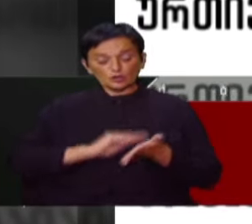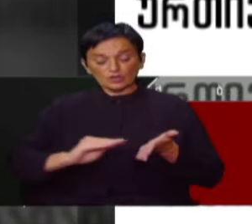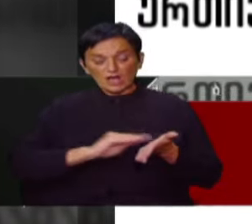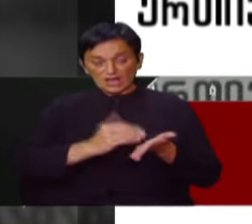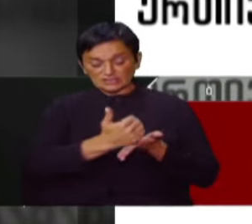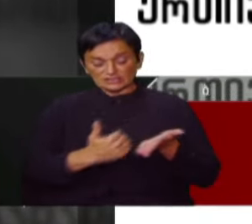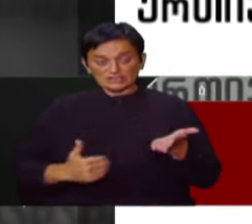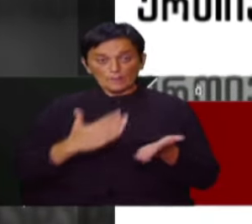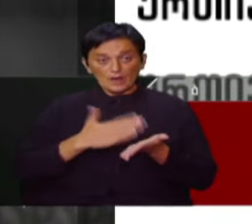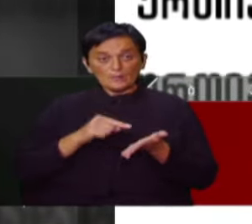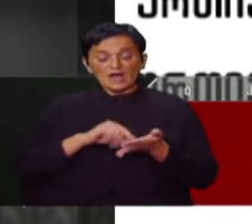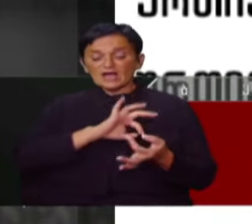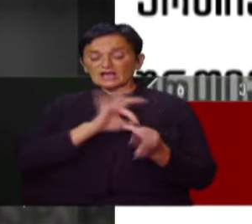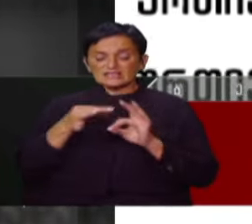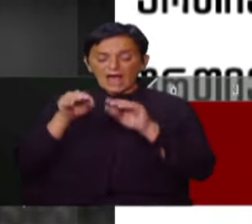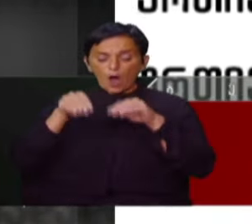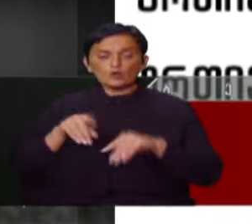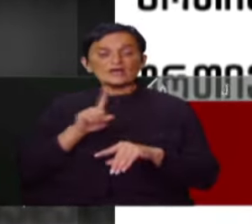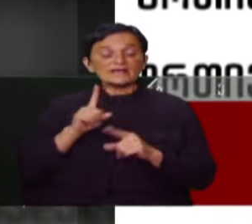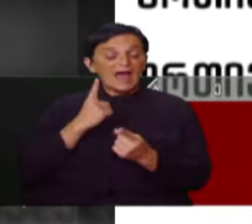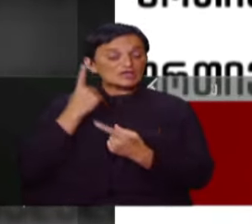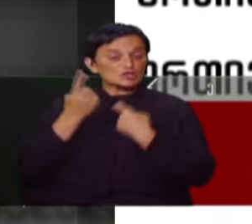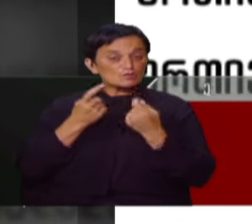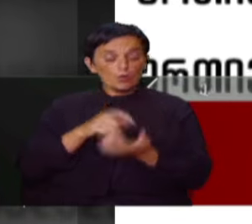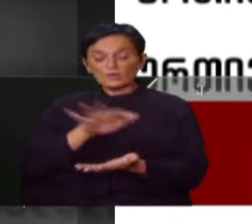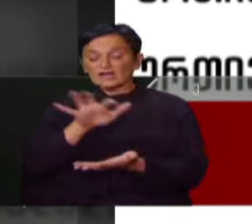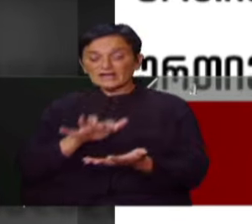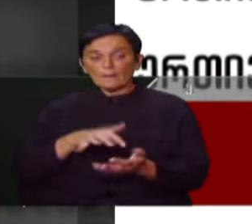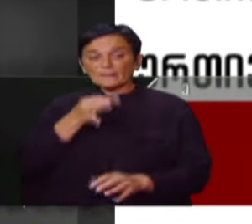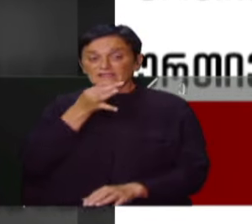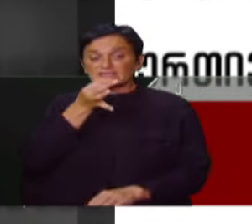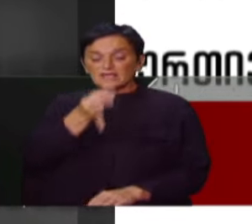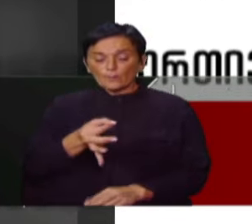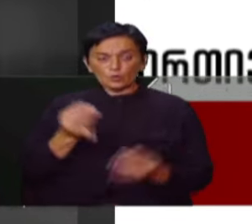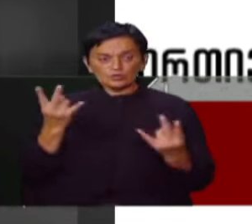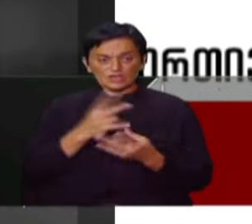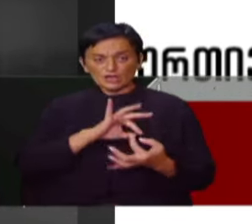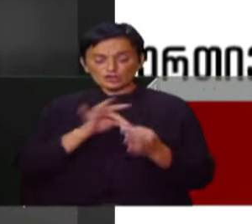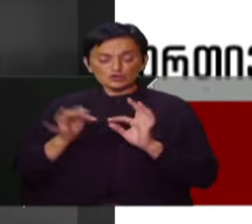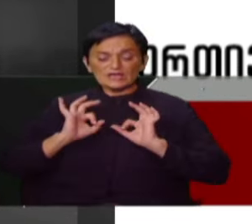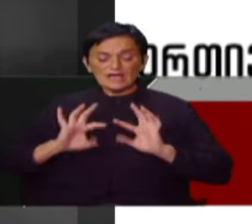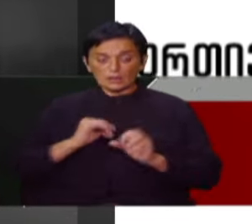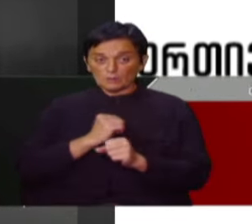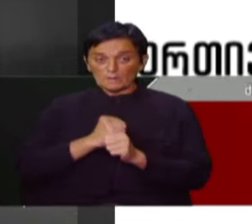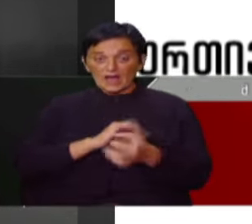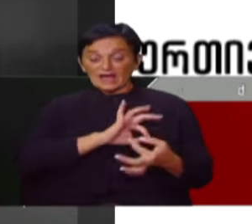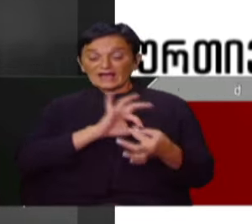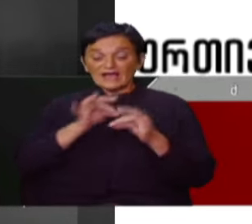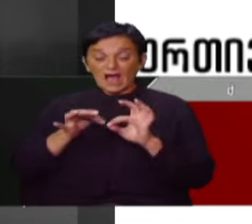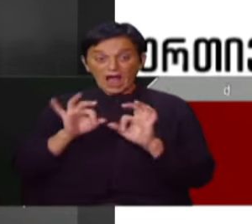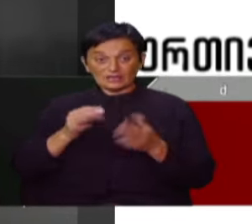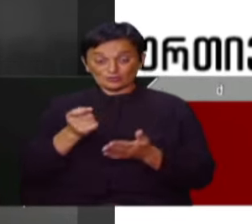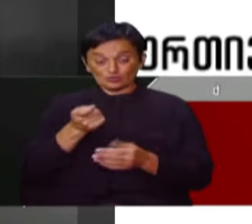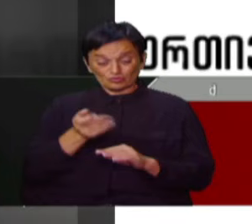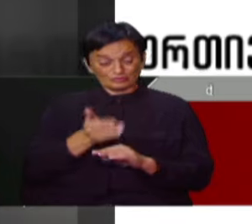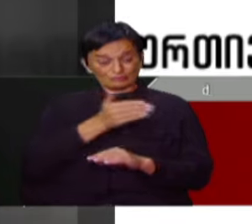განცხადებაში. განცხადებაში da კონკრეტებული არ არის რა ინფორმაციის ან განცხადების საპასუხოდ გახდა საჭირო განმარტების გაკეთება, თუმცა განმარტებამდე ცოტა ხნით